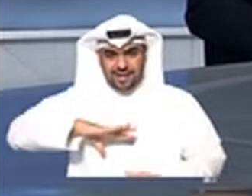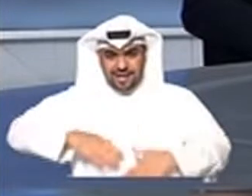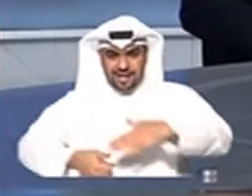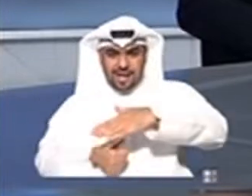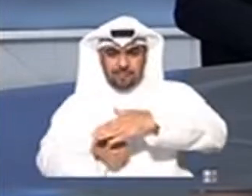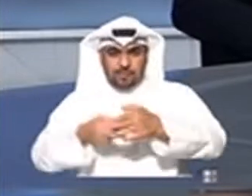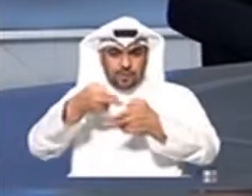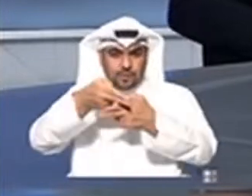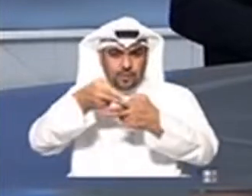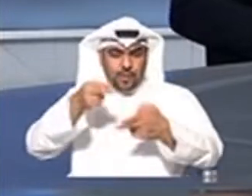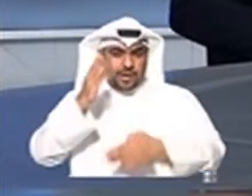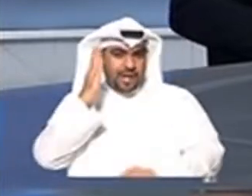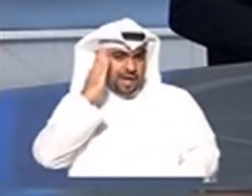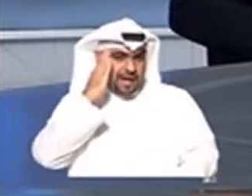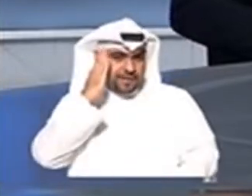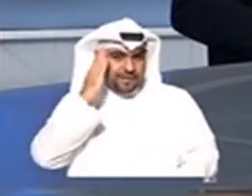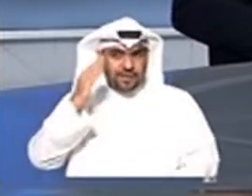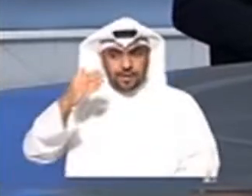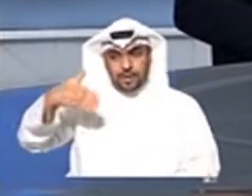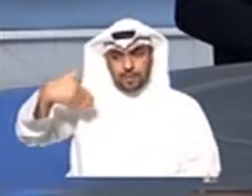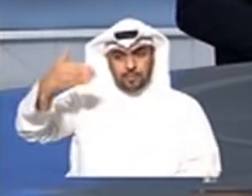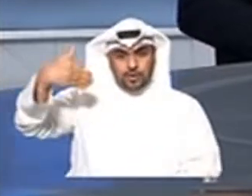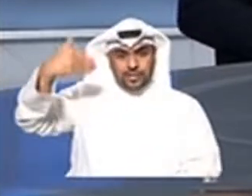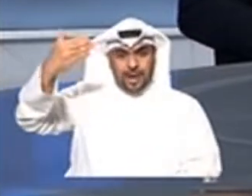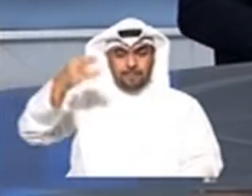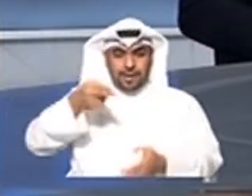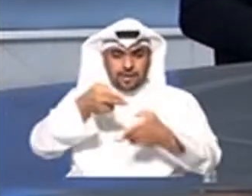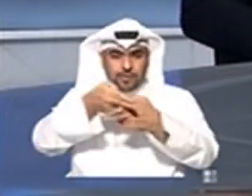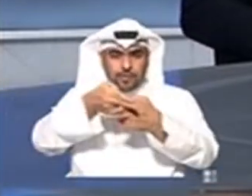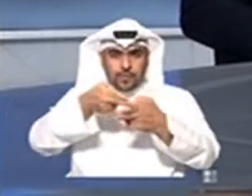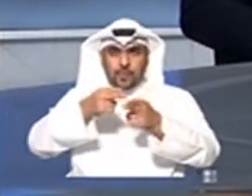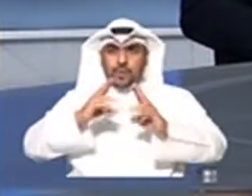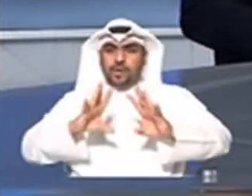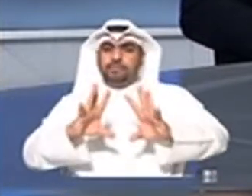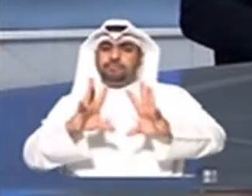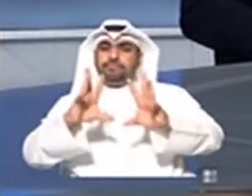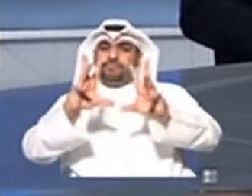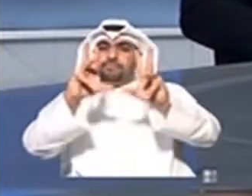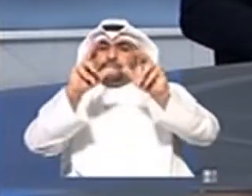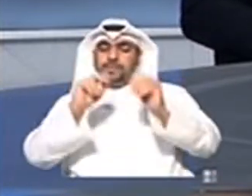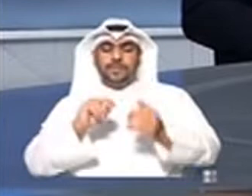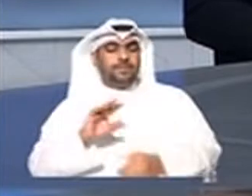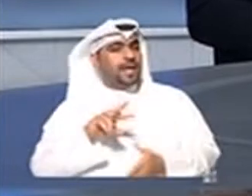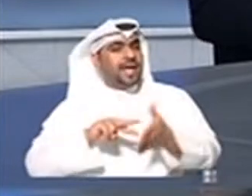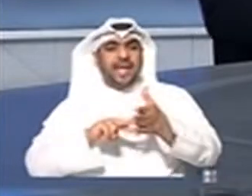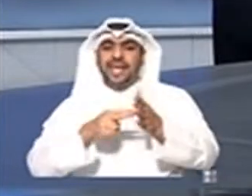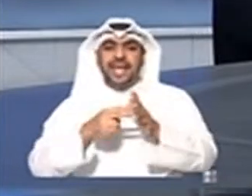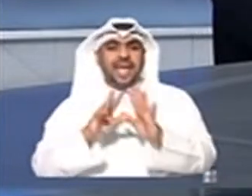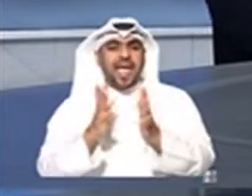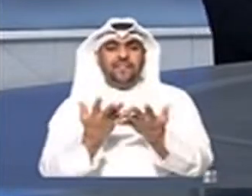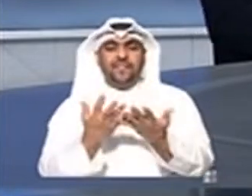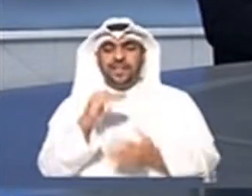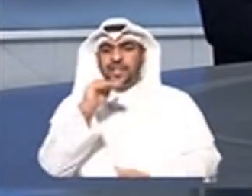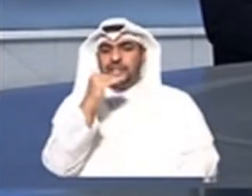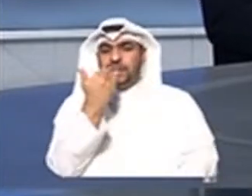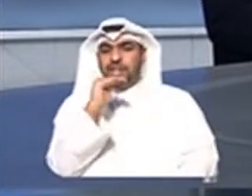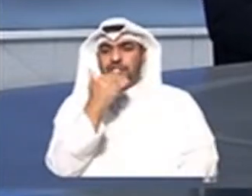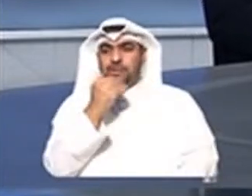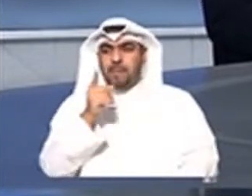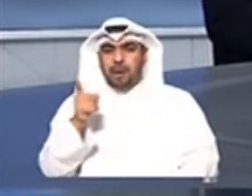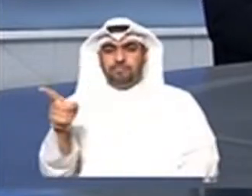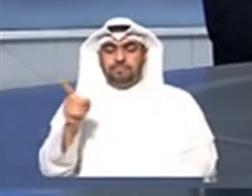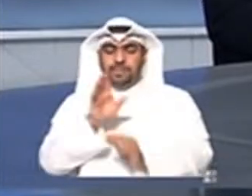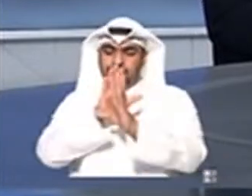لدولة الكويت. فقد كان لسمو طيب الله ثراه إسهامات فاعلة بتطوير العمل الشبابي في البلاد،